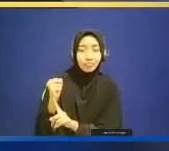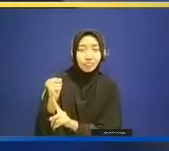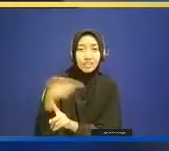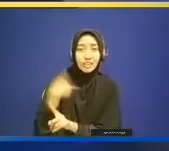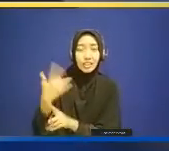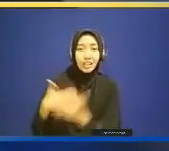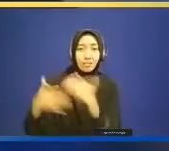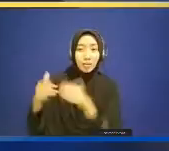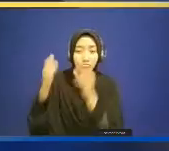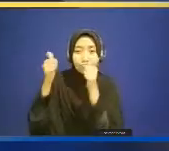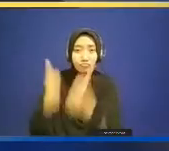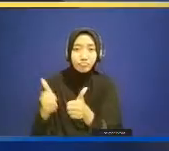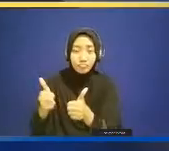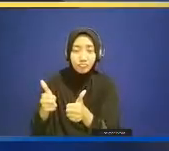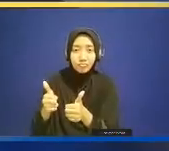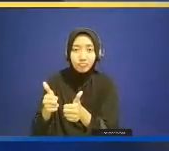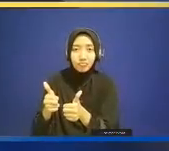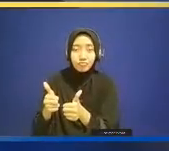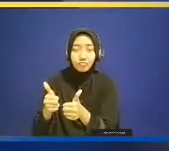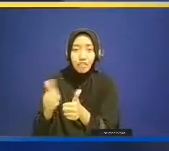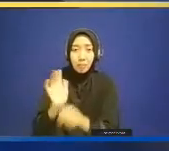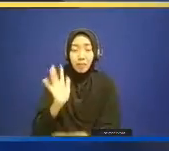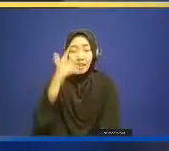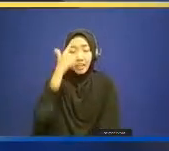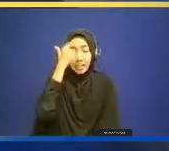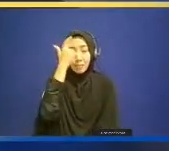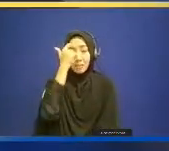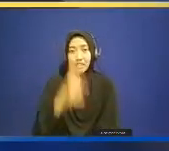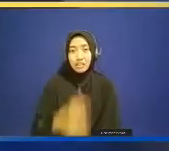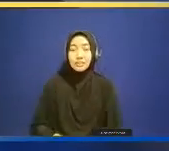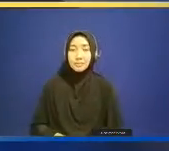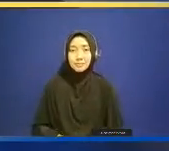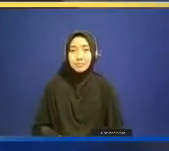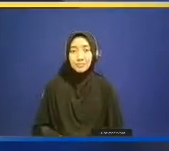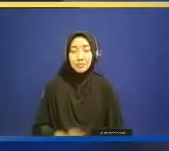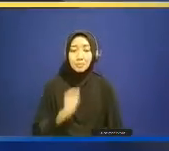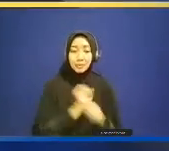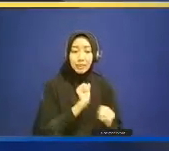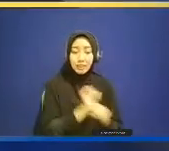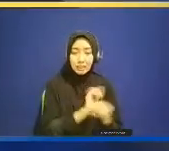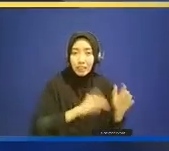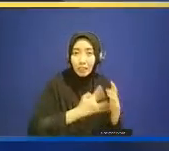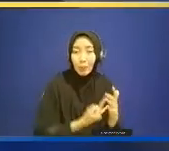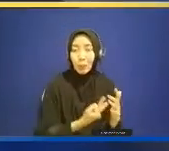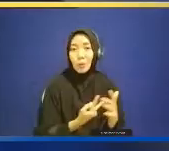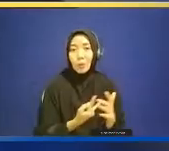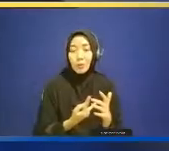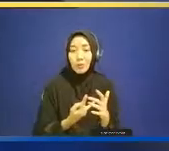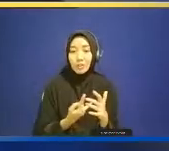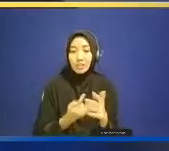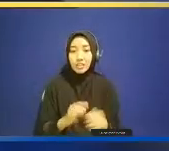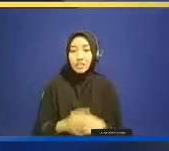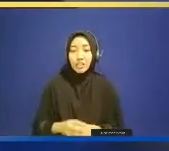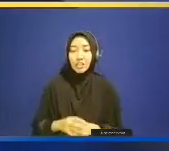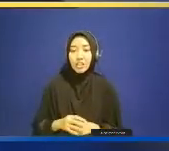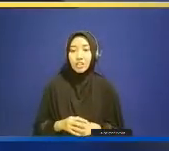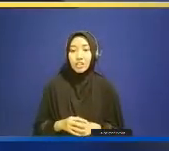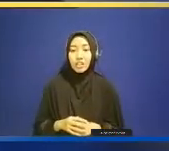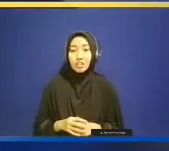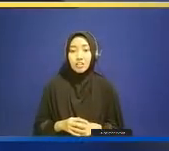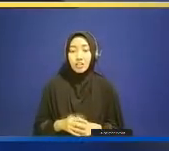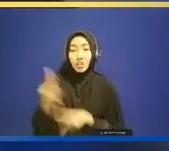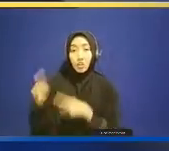mantep lagi karena anti belajar di situ lewat paket teknologi bekerja di situ dikasih Q aja teman-teman kalau udah